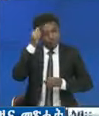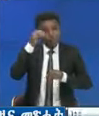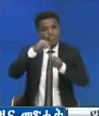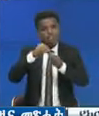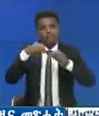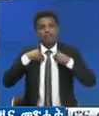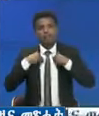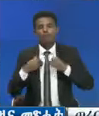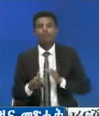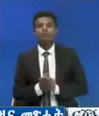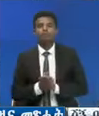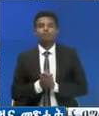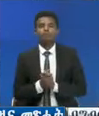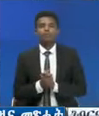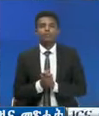አለው።